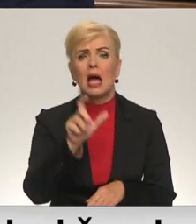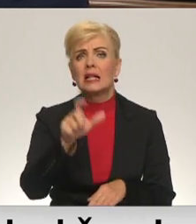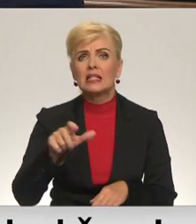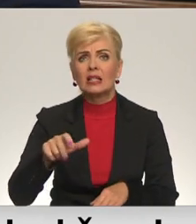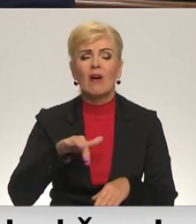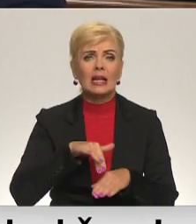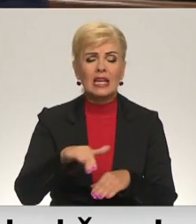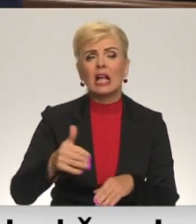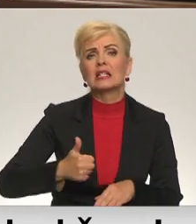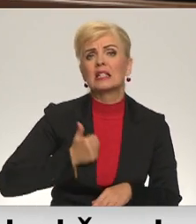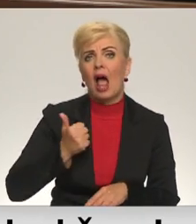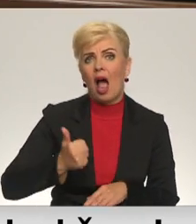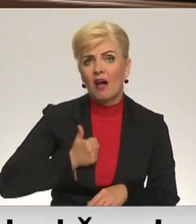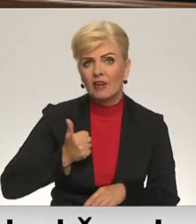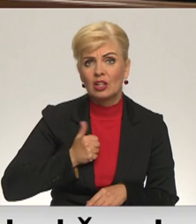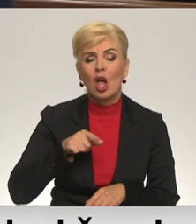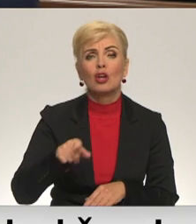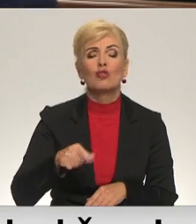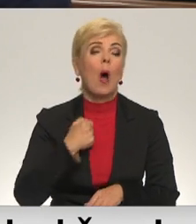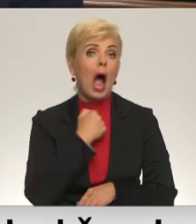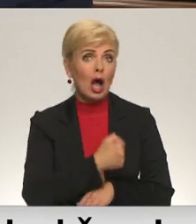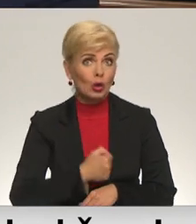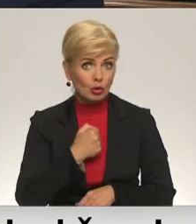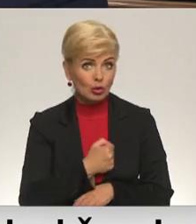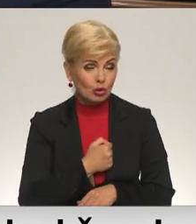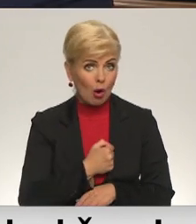un slavina šo agresoru tur,